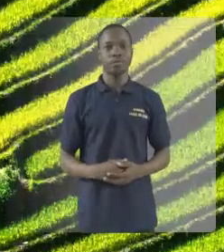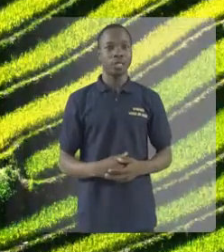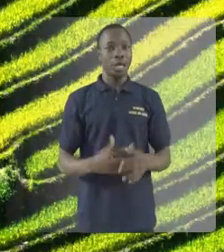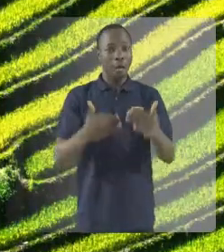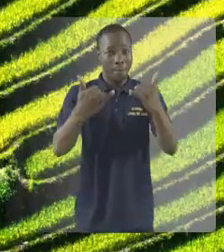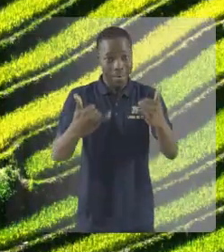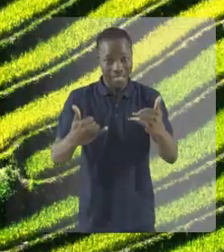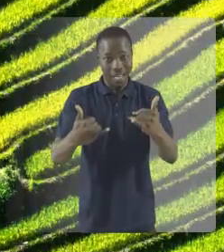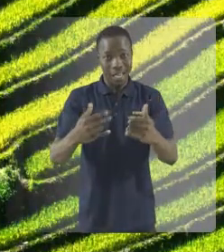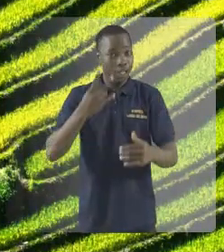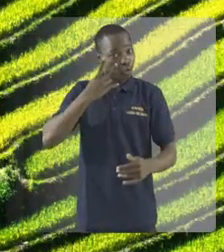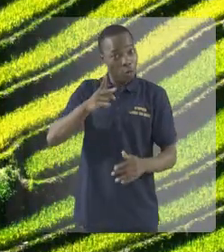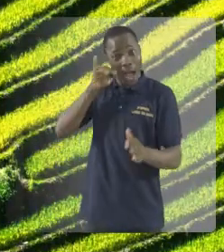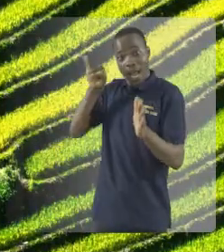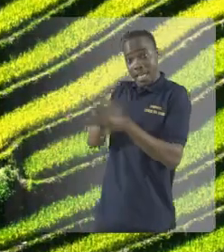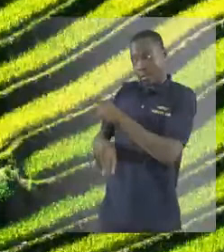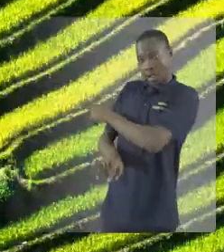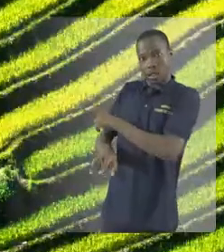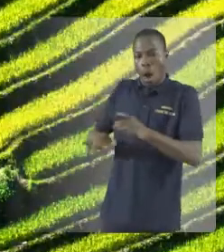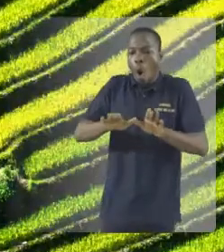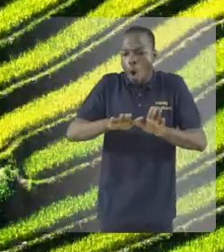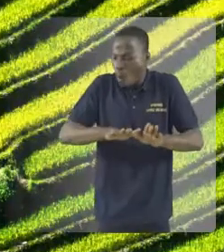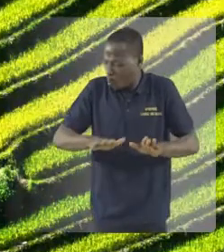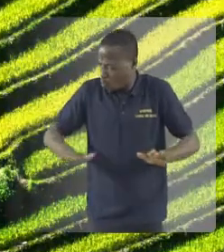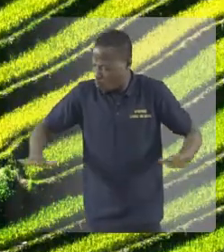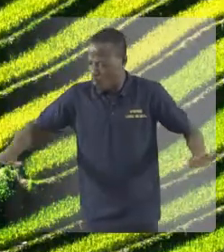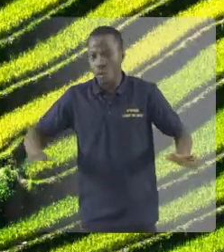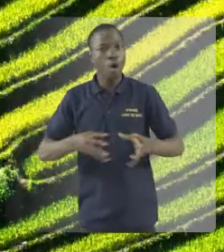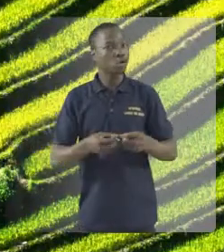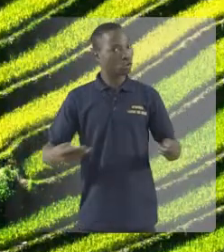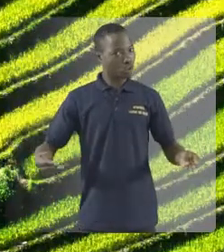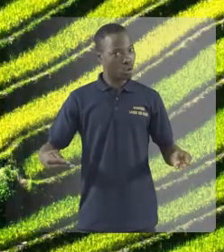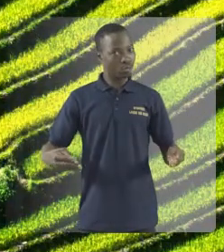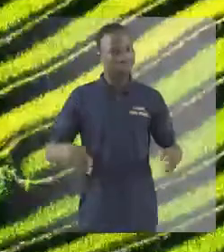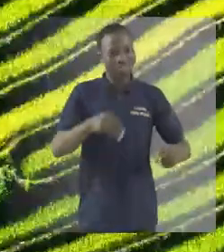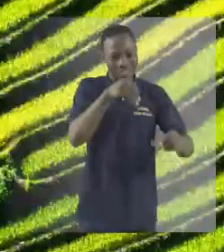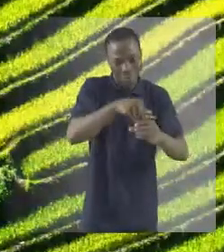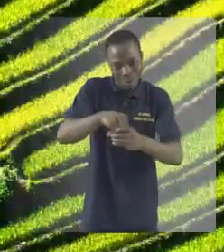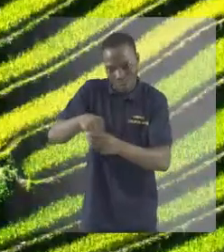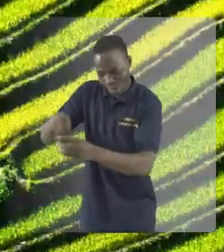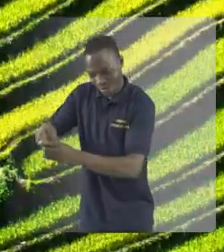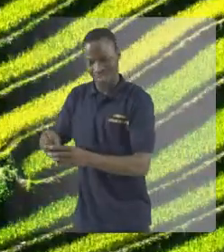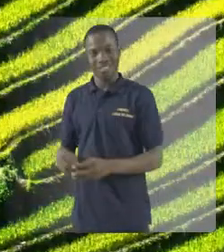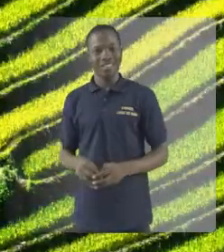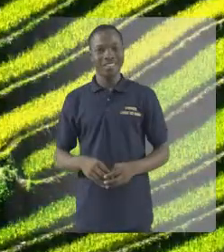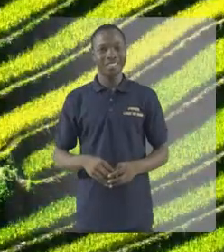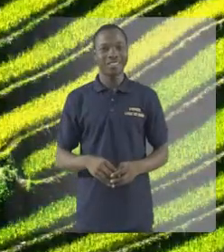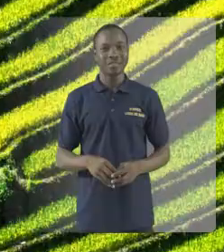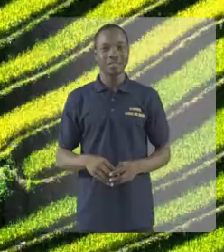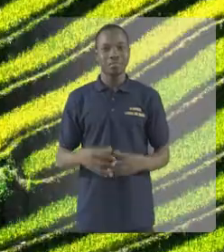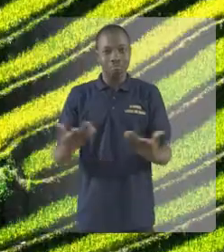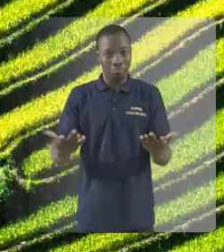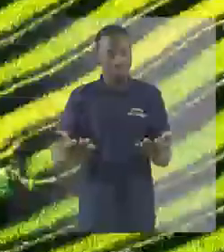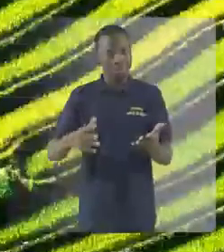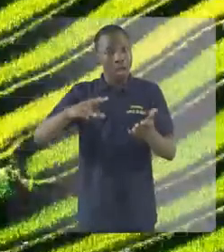créer sur ses flancs des surfaces de culture horizontales, successives appelées